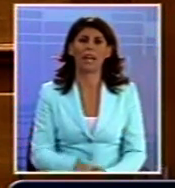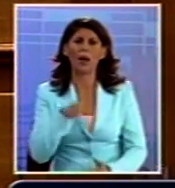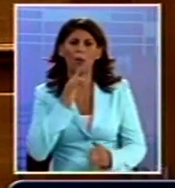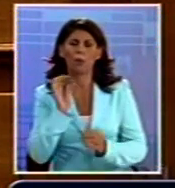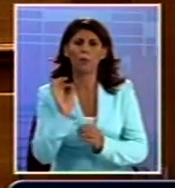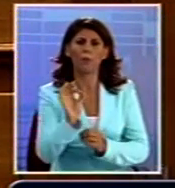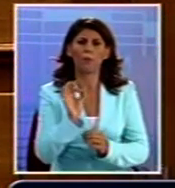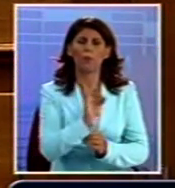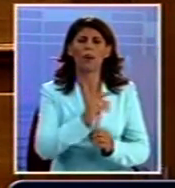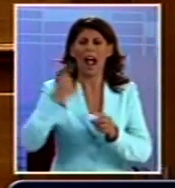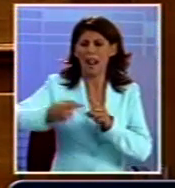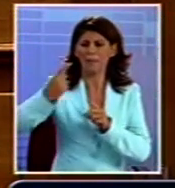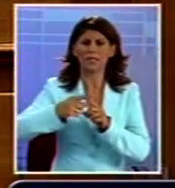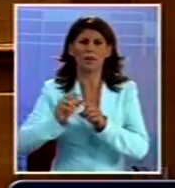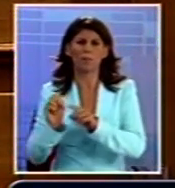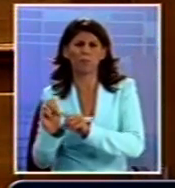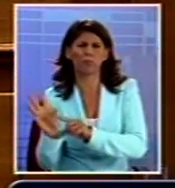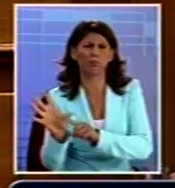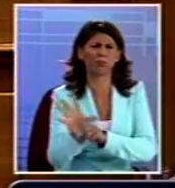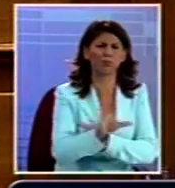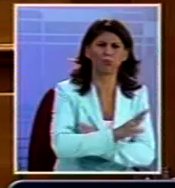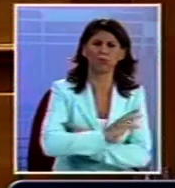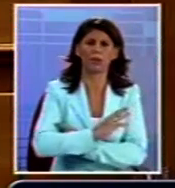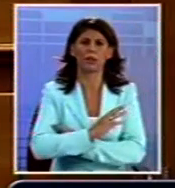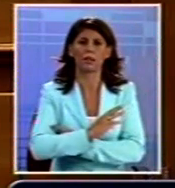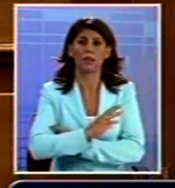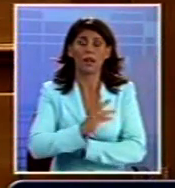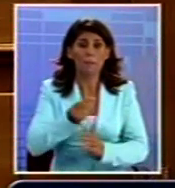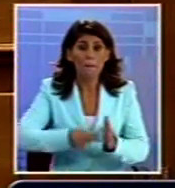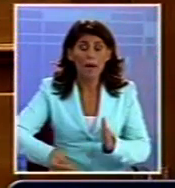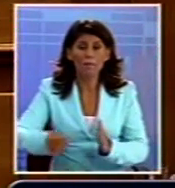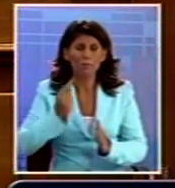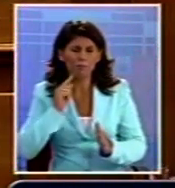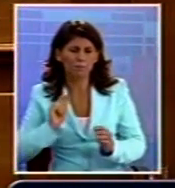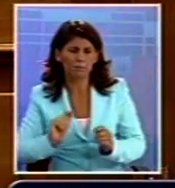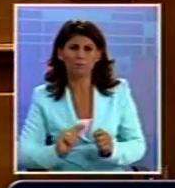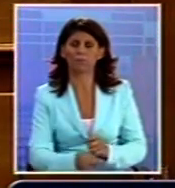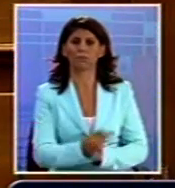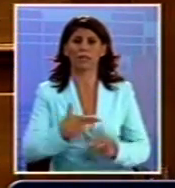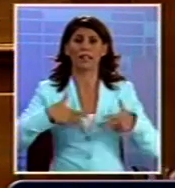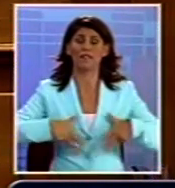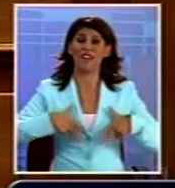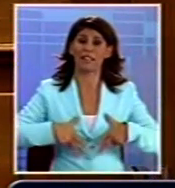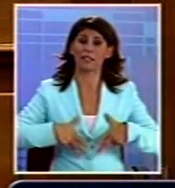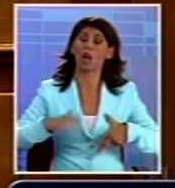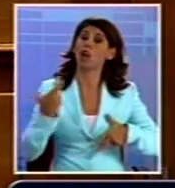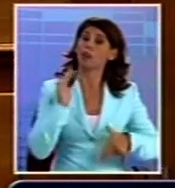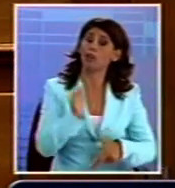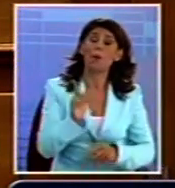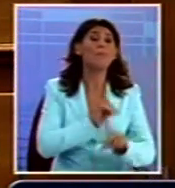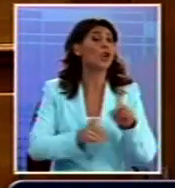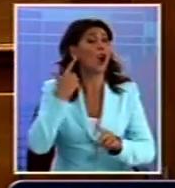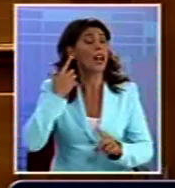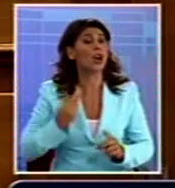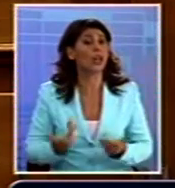στον ανεμιστήρα, να κάνετε απίστευτους υπαινιγμούς για την κυβέρνηση, και όταν σας ρωτάμε ποιον